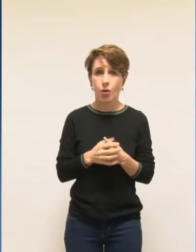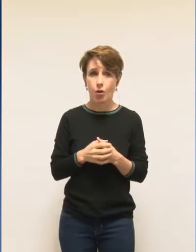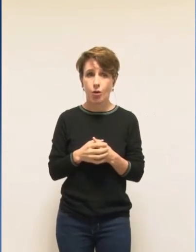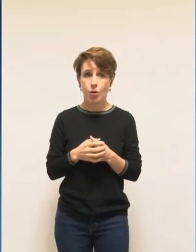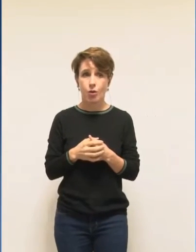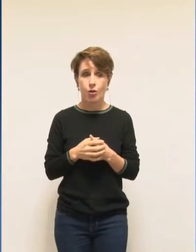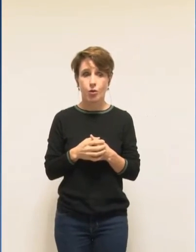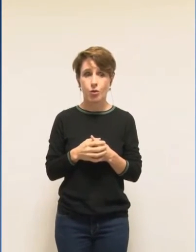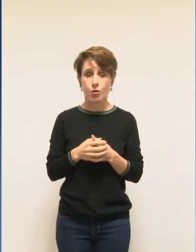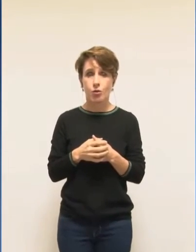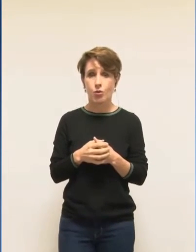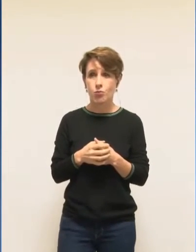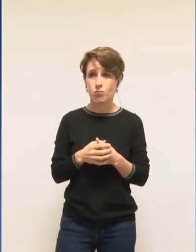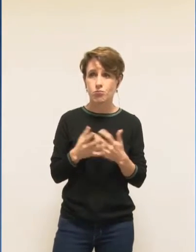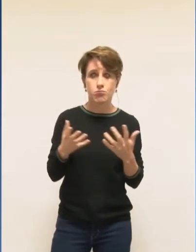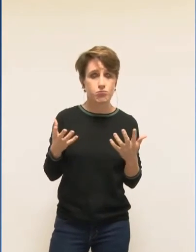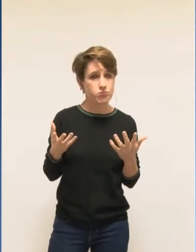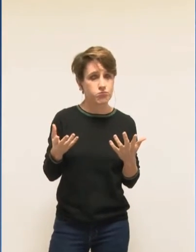sur